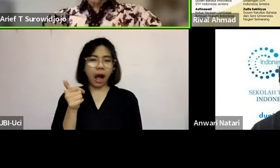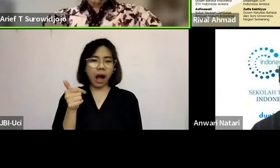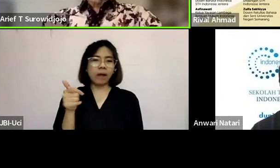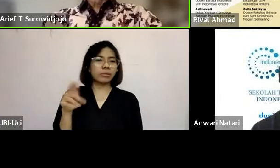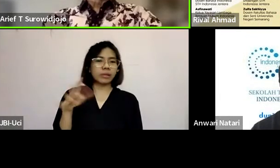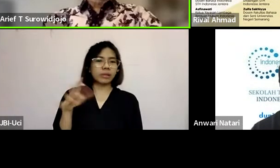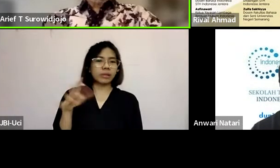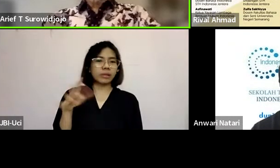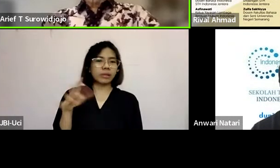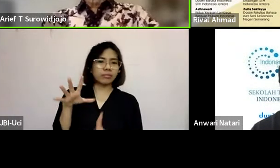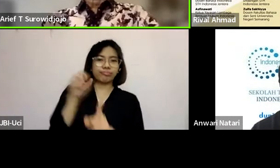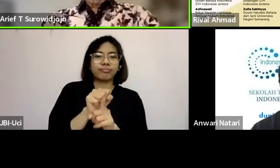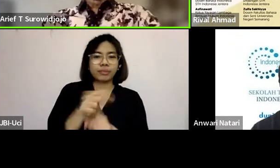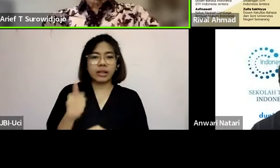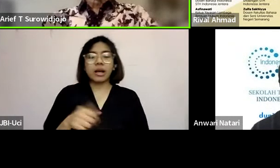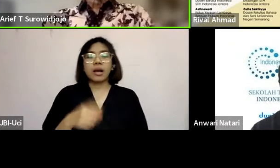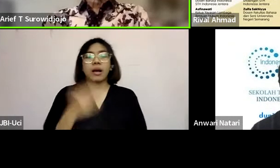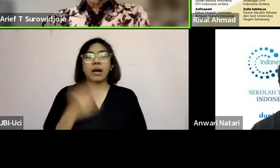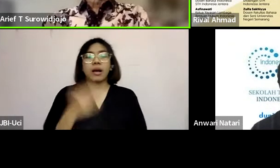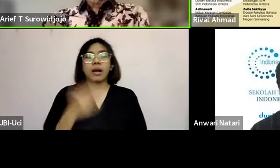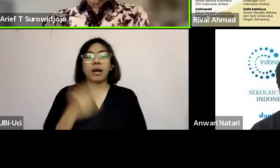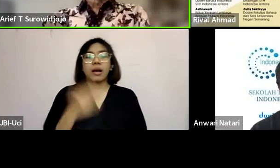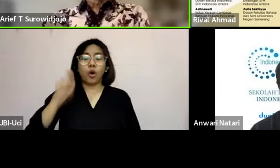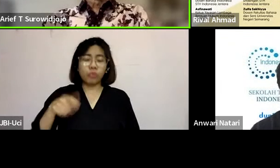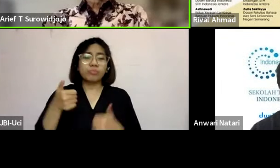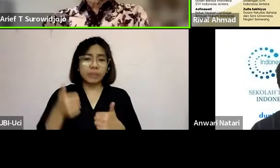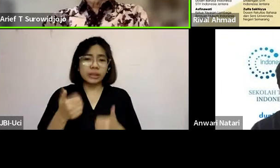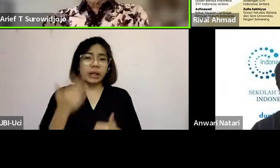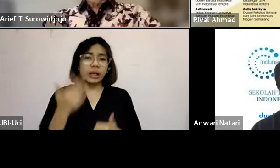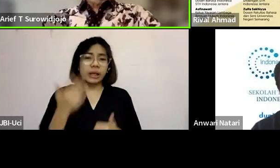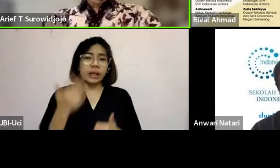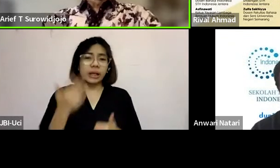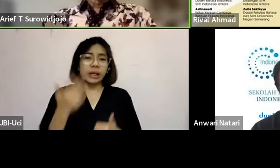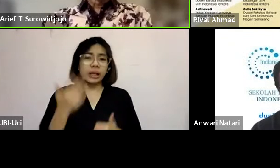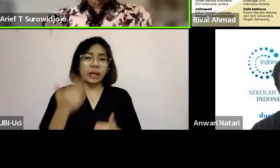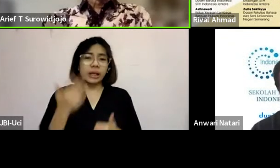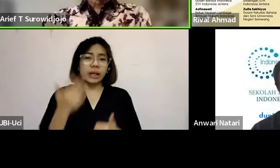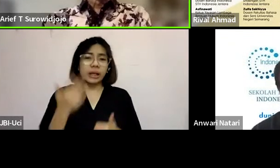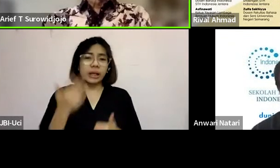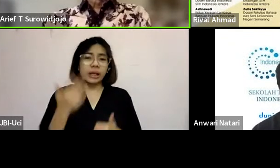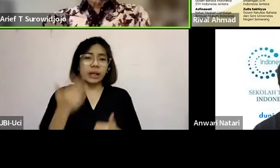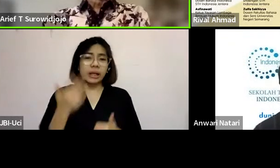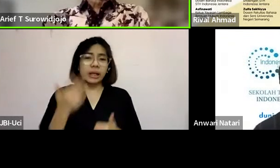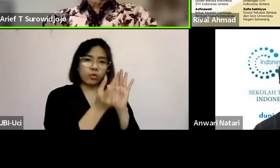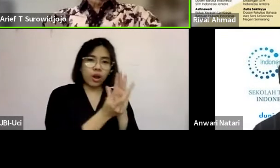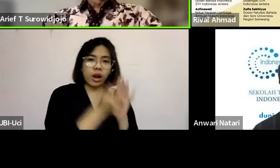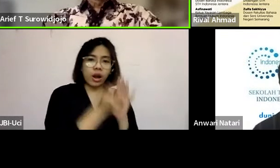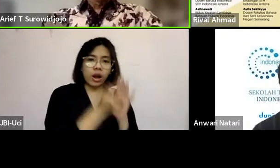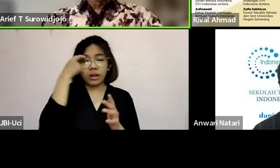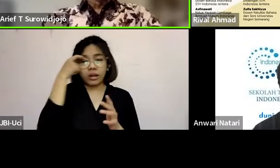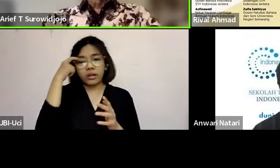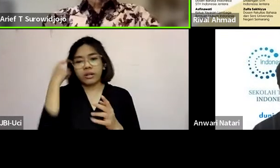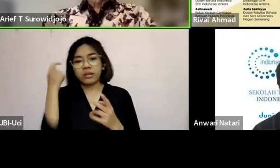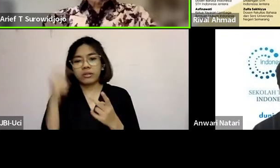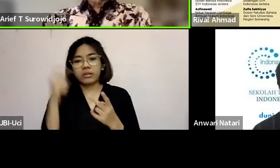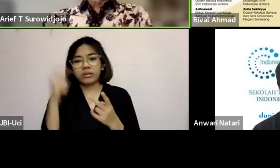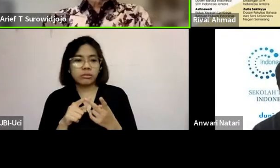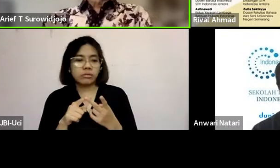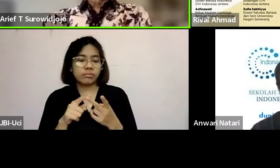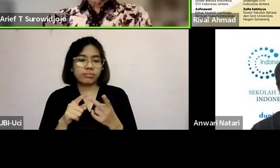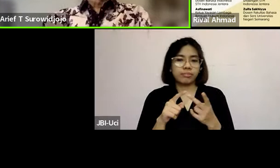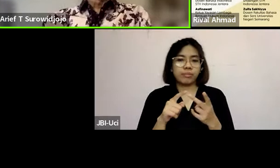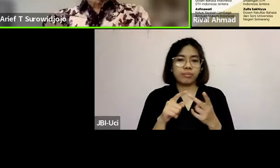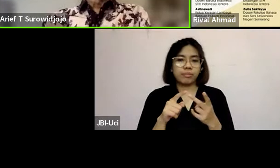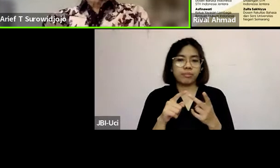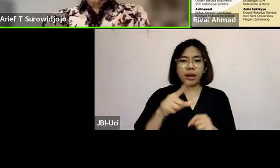juga bisa menjadi bahasa ini enggak banyak juga peraturan-peraturan penanggulangan isinya Tafsir dan bisa mendukung play-doh dalam perkara pidana